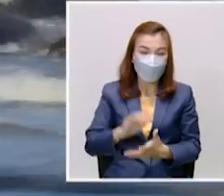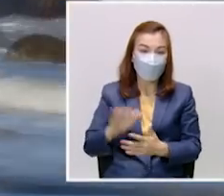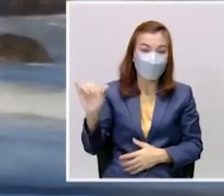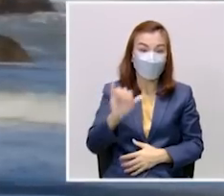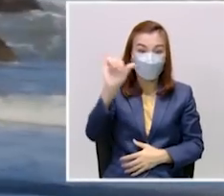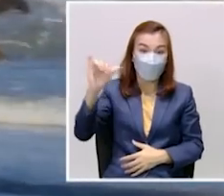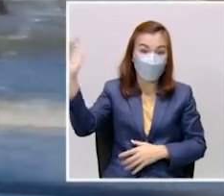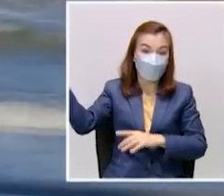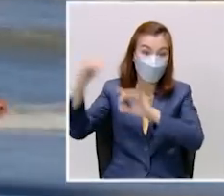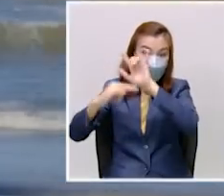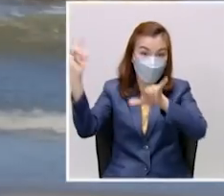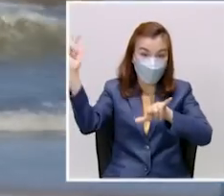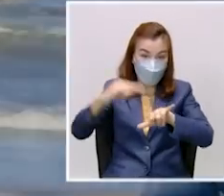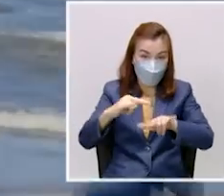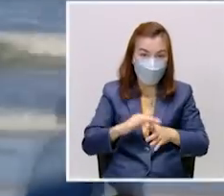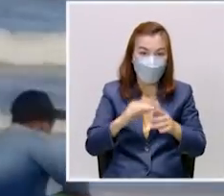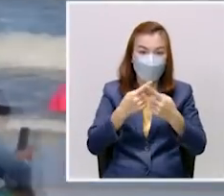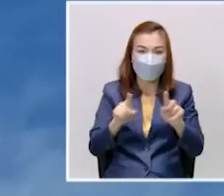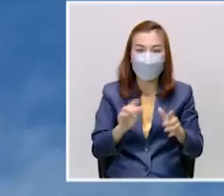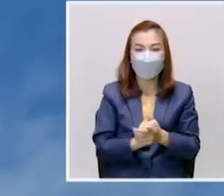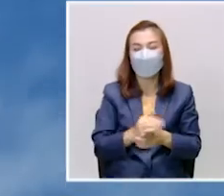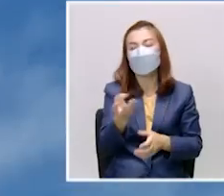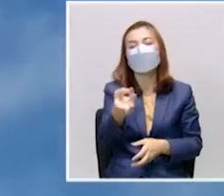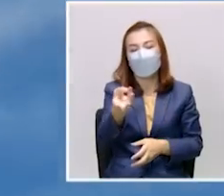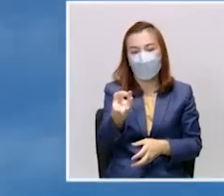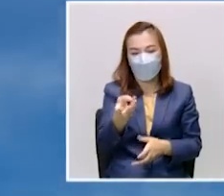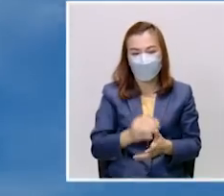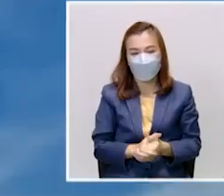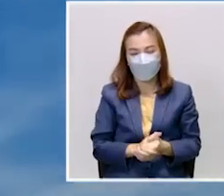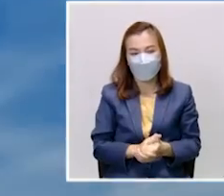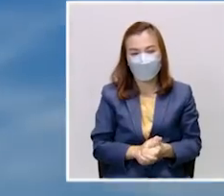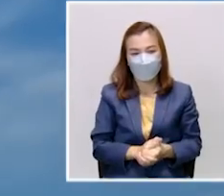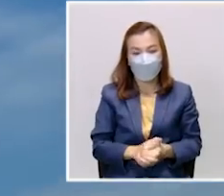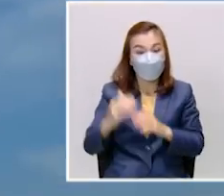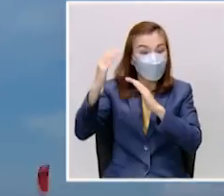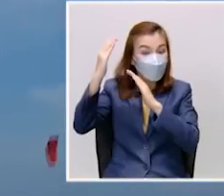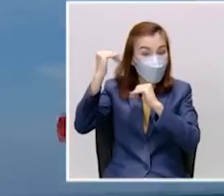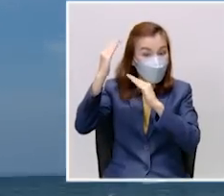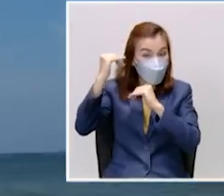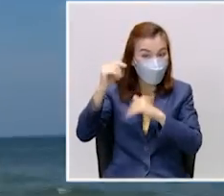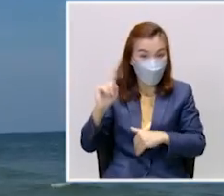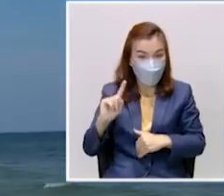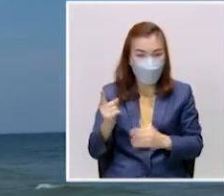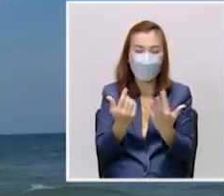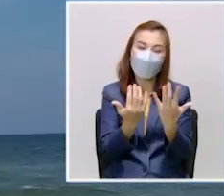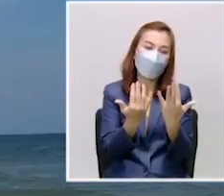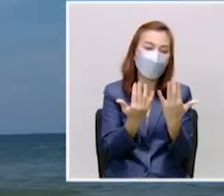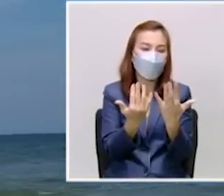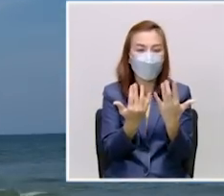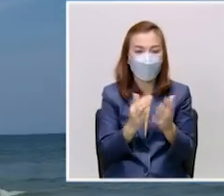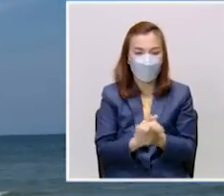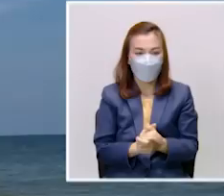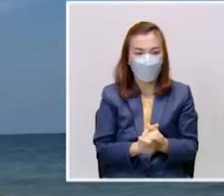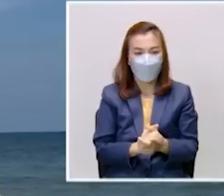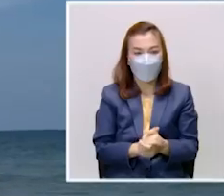นหนึ่งนะครับแต่ก็ไม่ได้ตัวเลขที่สูงนักนะครับก็ต้องหวังนะฮะก็เปิดไว้รอนะครับก็เปิด